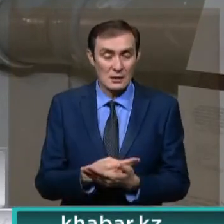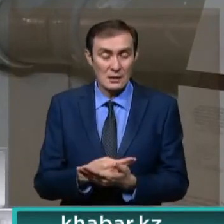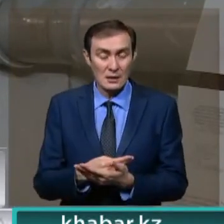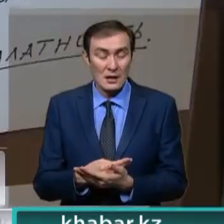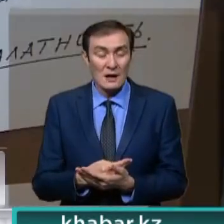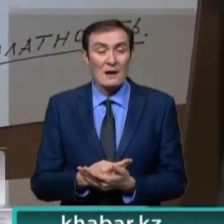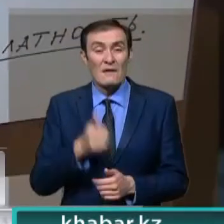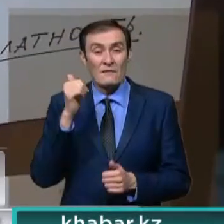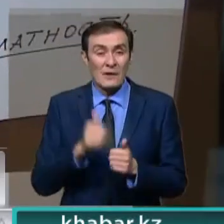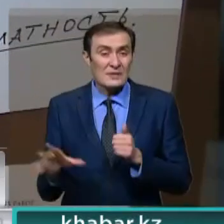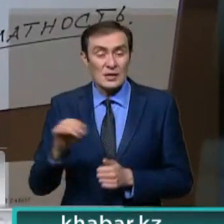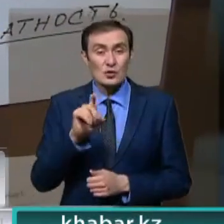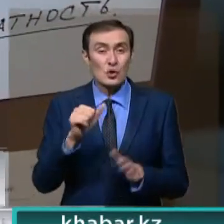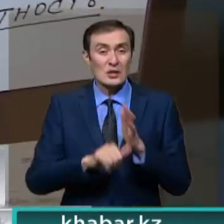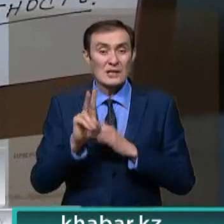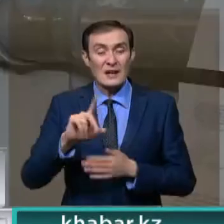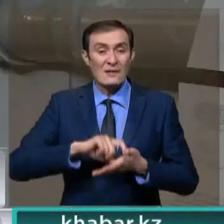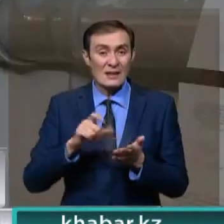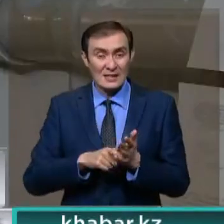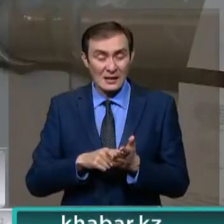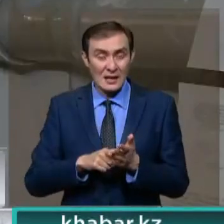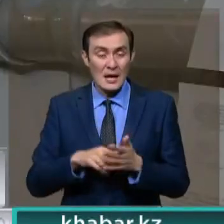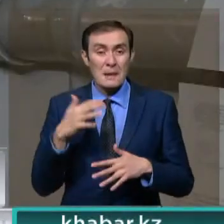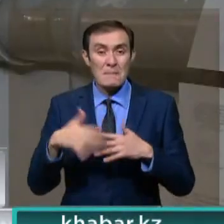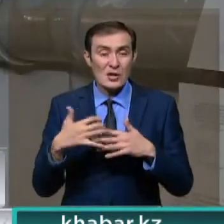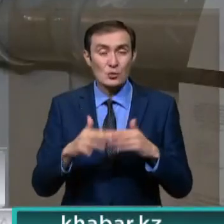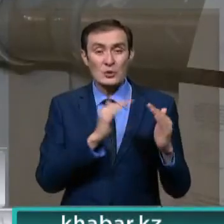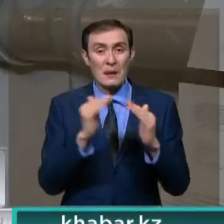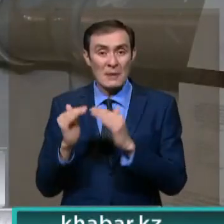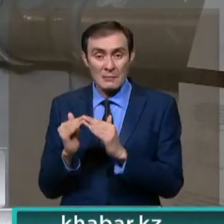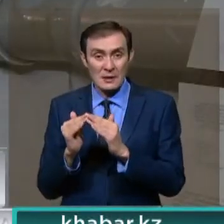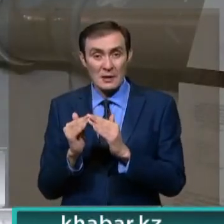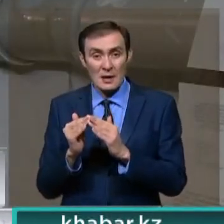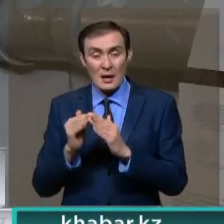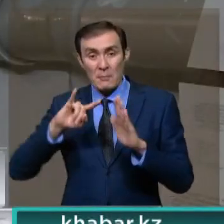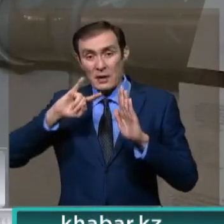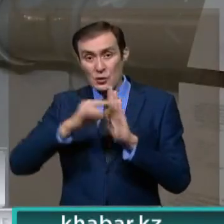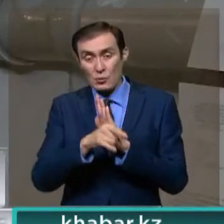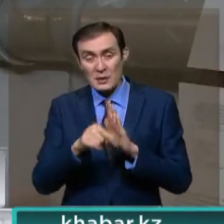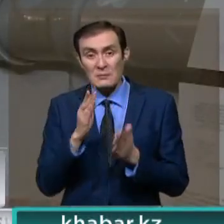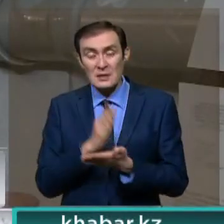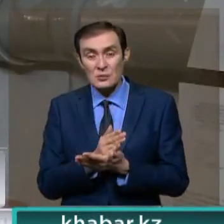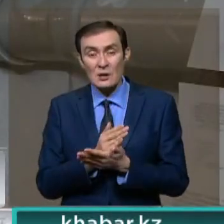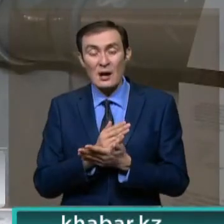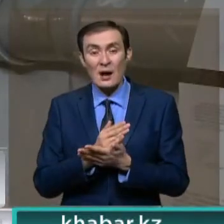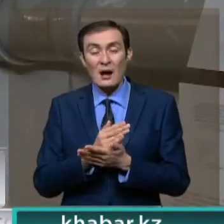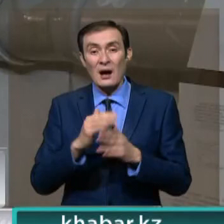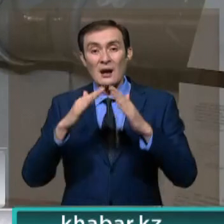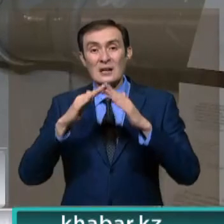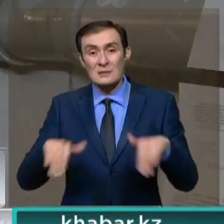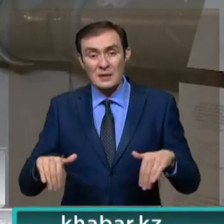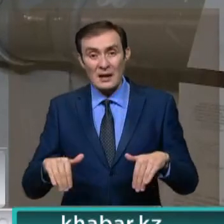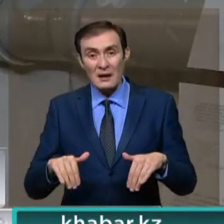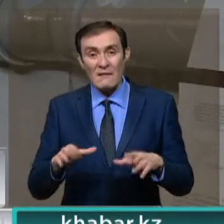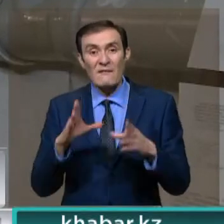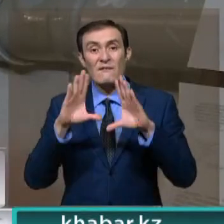Во всех 162 квартиры, скажем, вот между домами проем называется, там рассыпана рассыпная